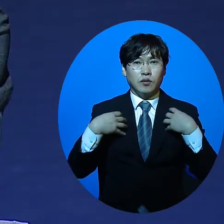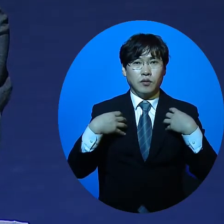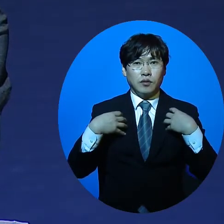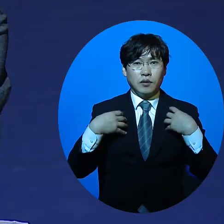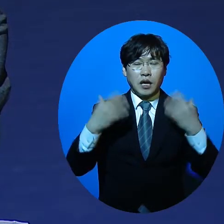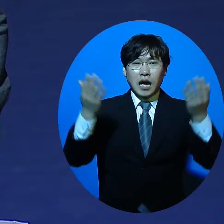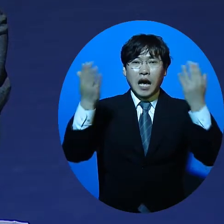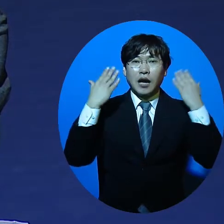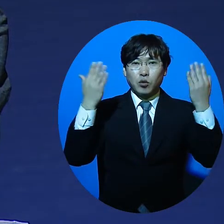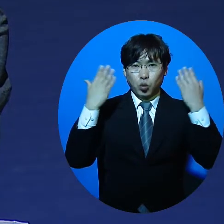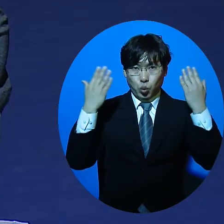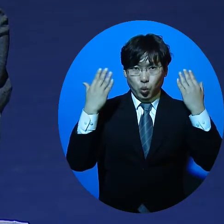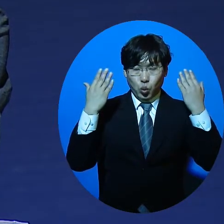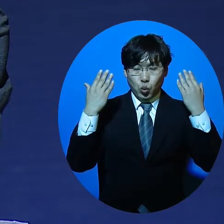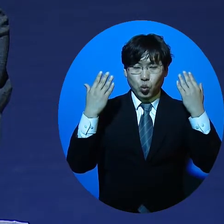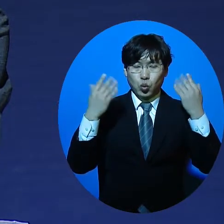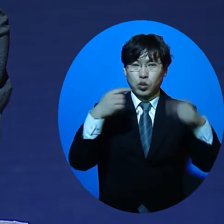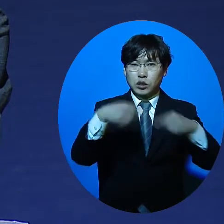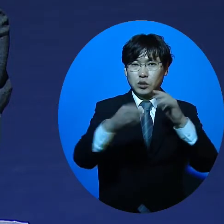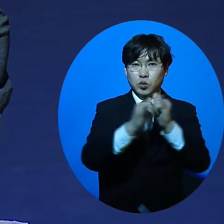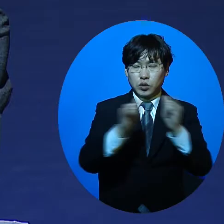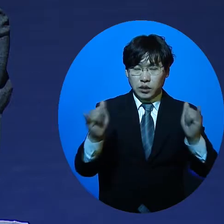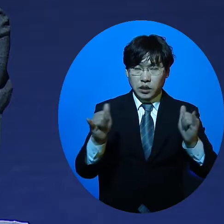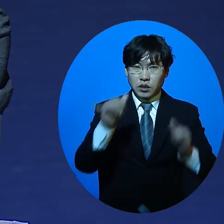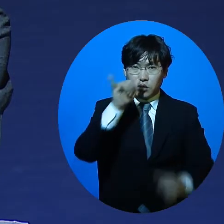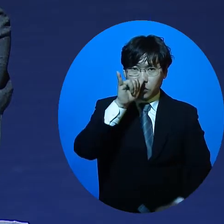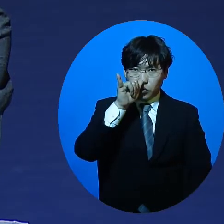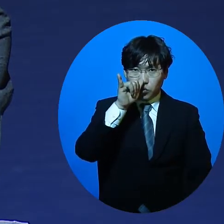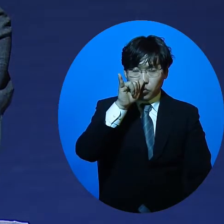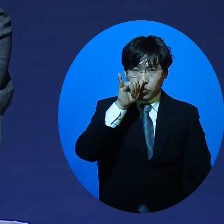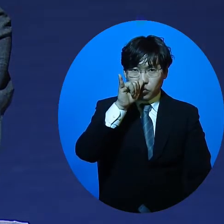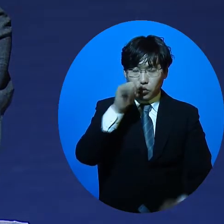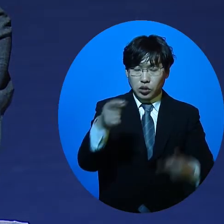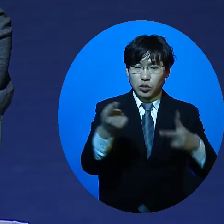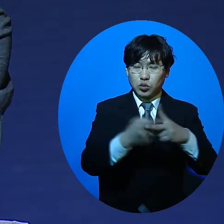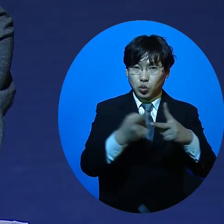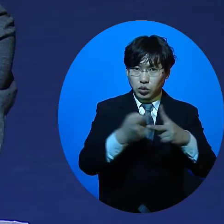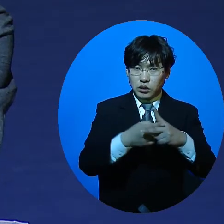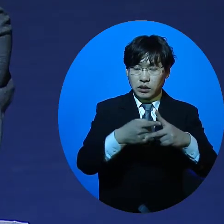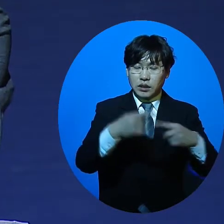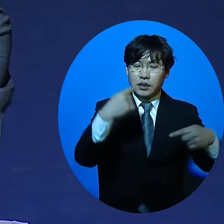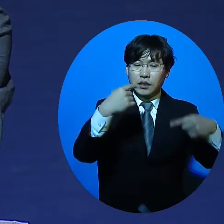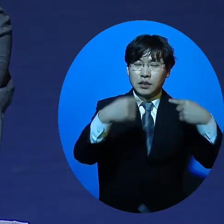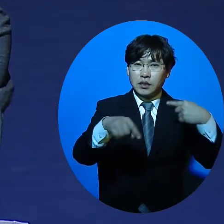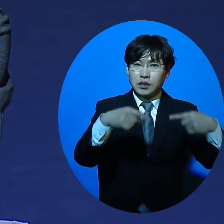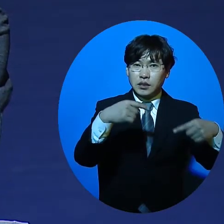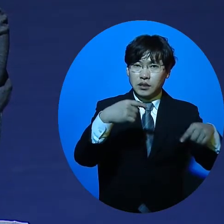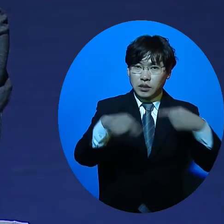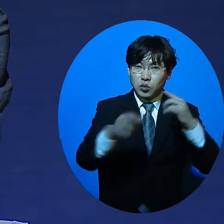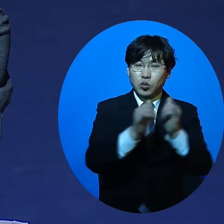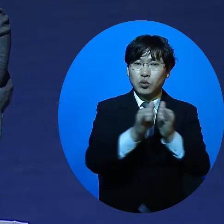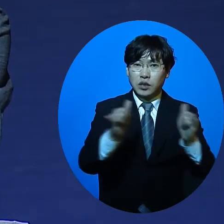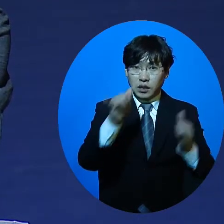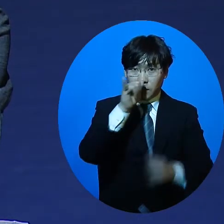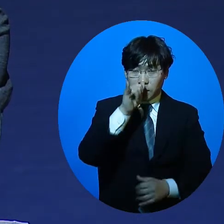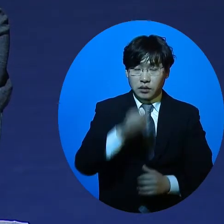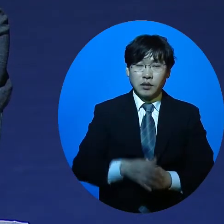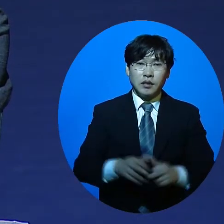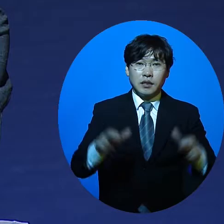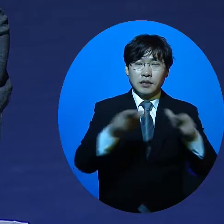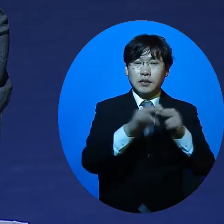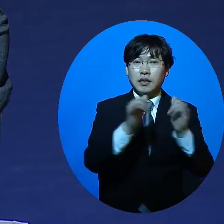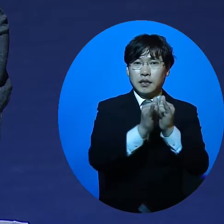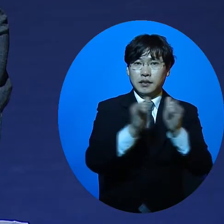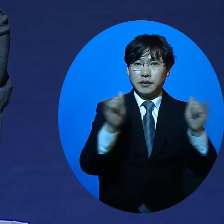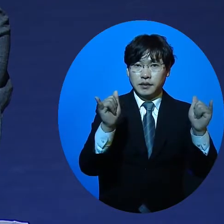학교 운동부 지도자가 있고요. 그다음에 초등 스포츠 강사 이런 분들이 계시는데요.